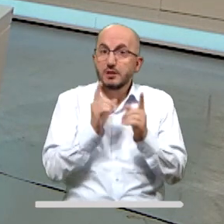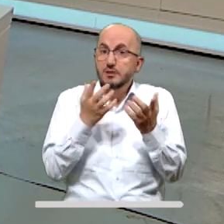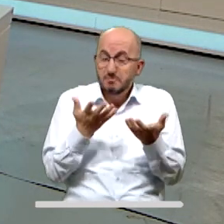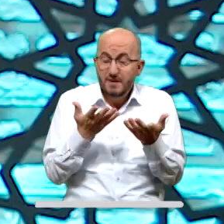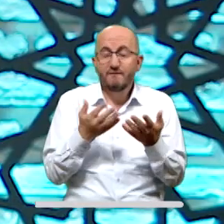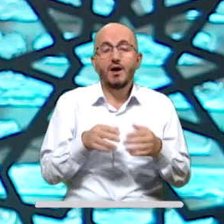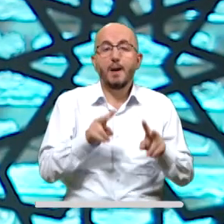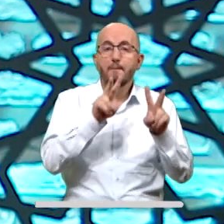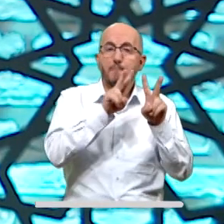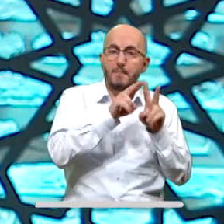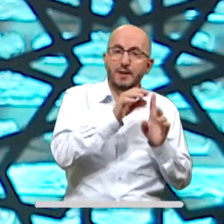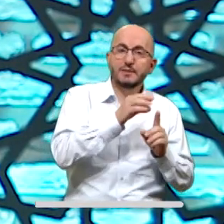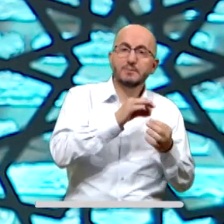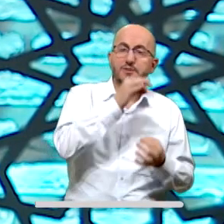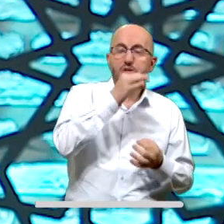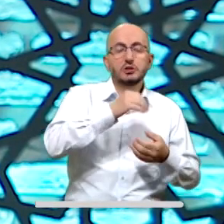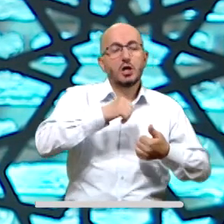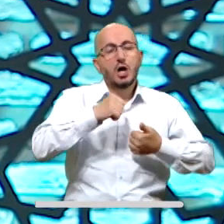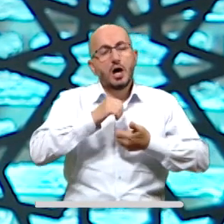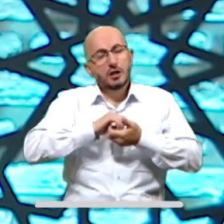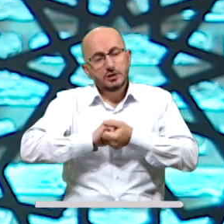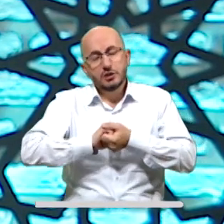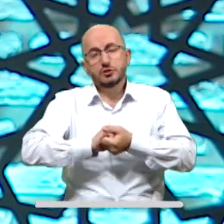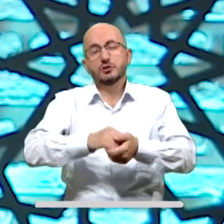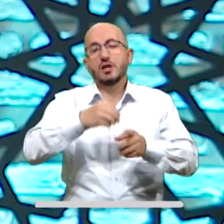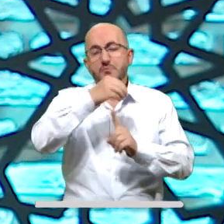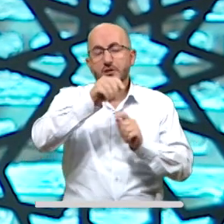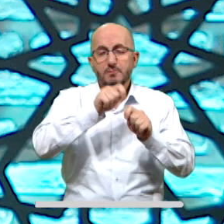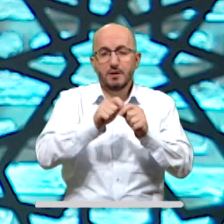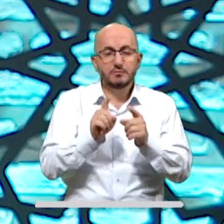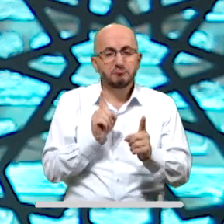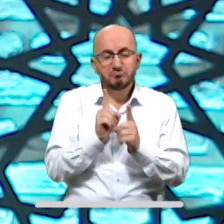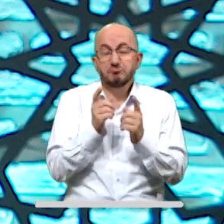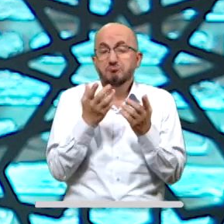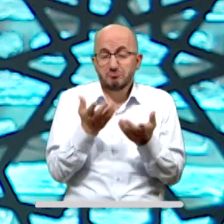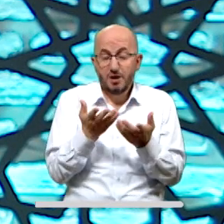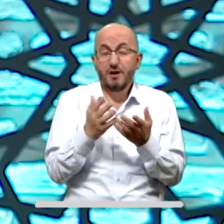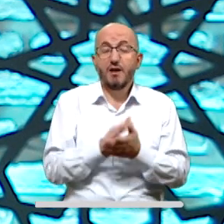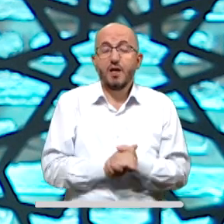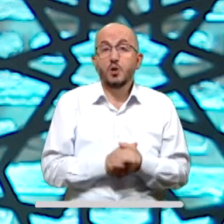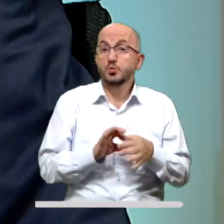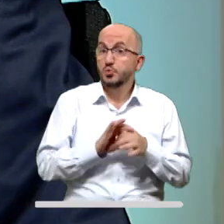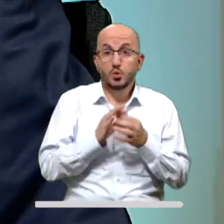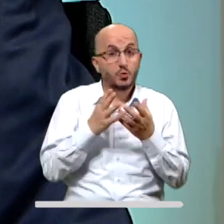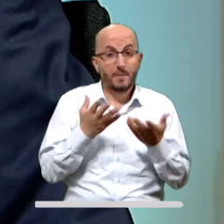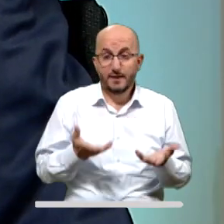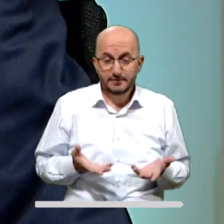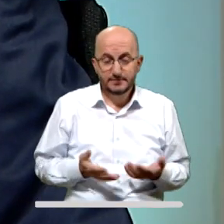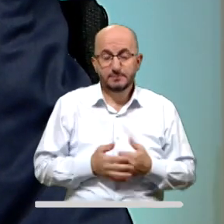gibi arkadaşlarına, eşine, dostuna imamlık yapan birinin başına gelebilir. Nitekim gelmiş. Acaba çözüm nedir?